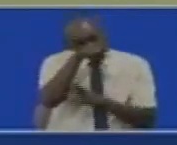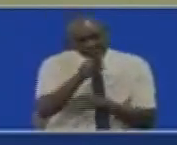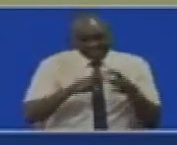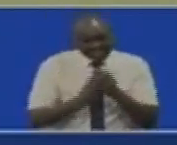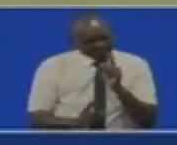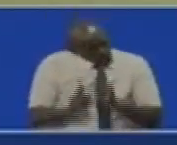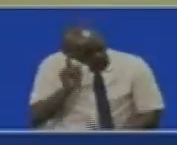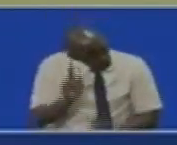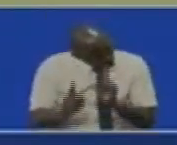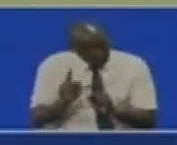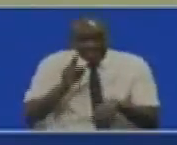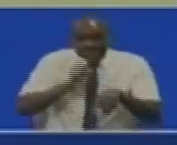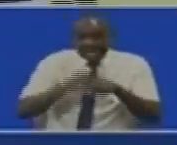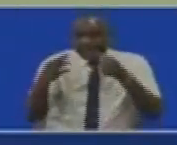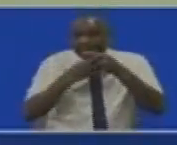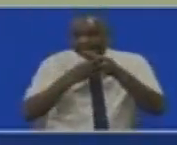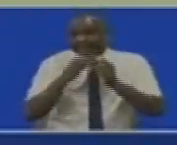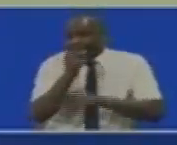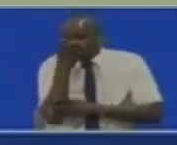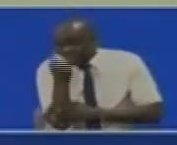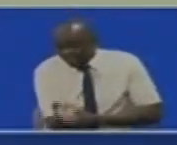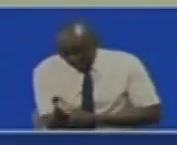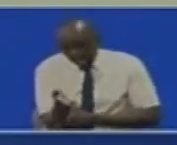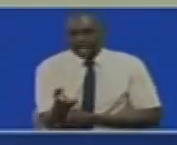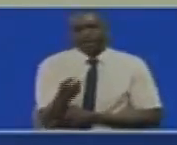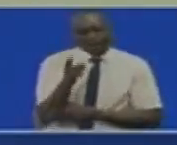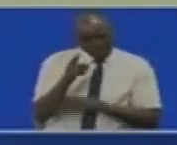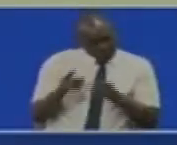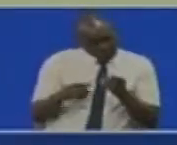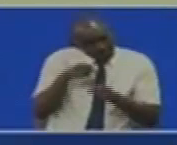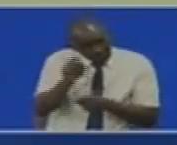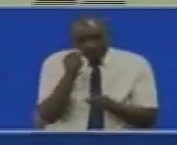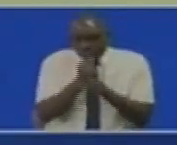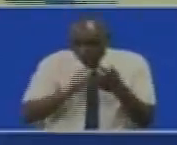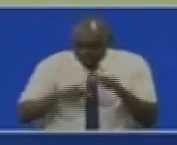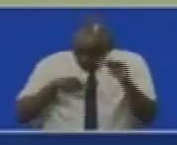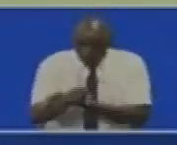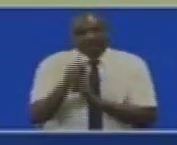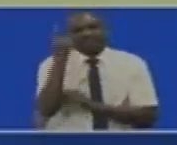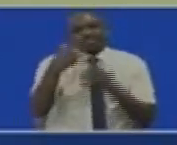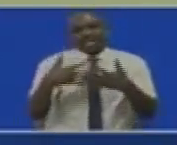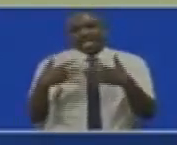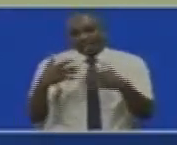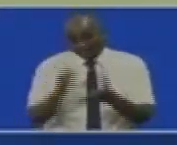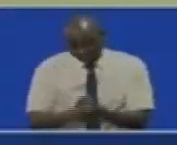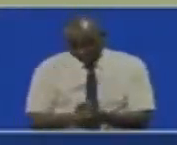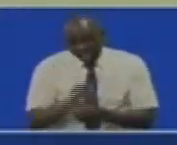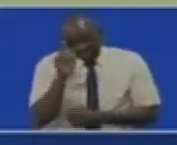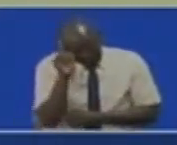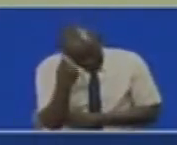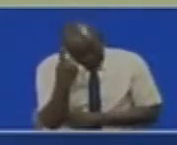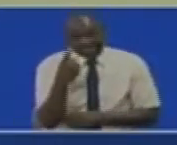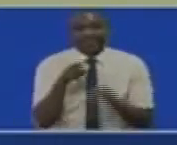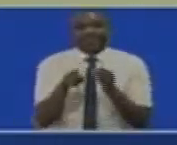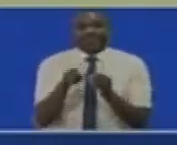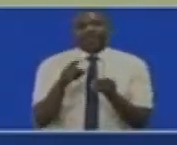hiyo kwa kasi, na baada ya dakika nane ikawa ni mchezaji wao Jacqueline Wangeshi na bao lao la kwanza. Hiyo ikawa ndio bao la kipekee katika